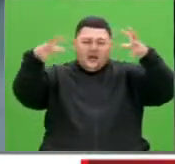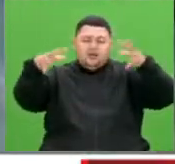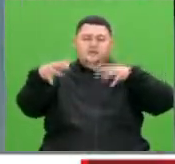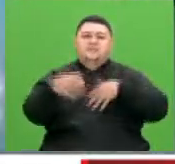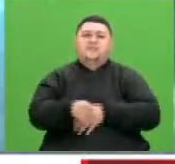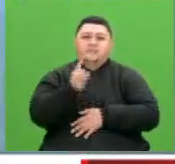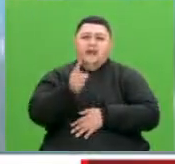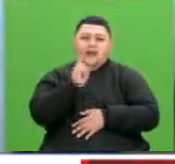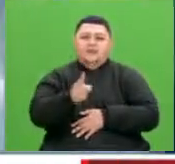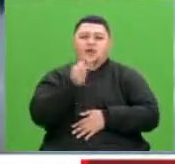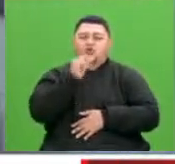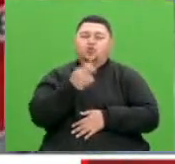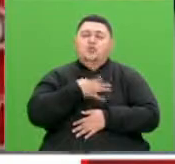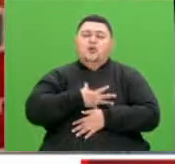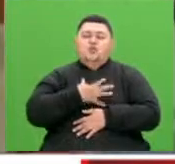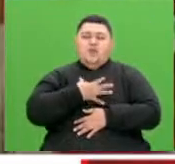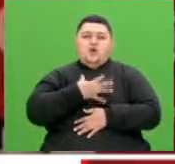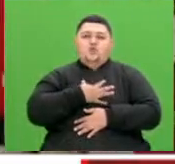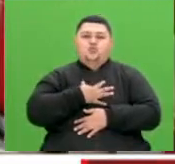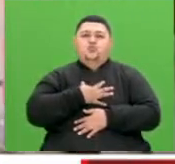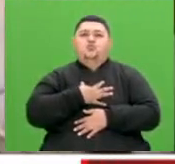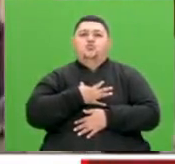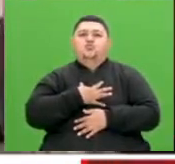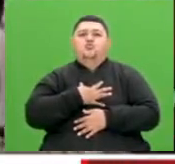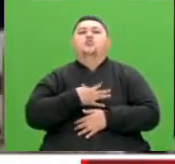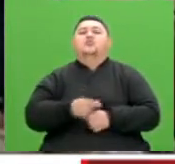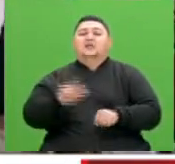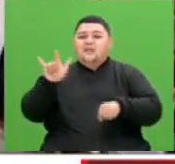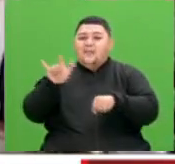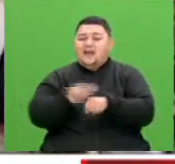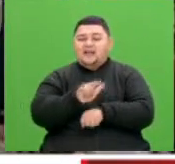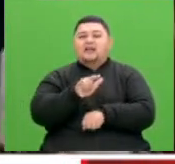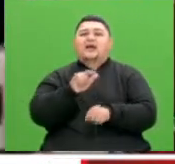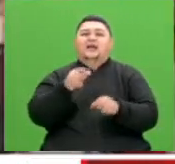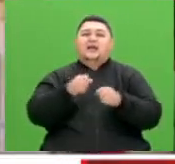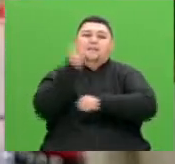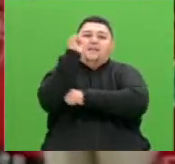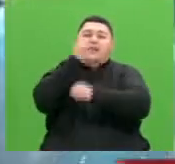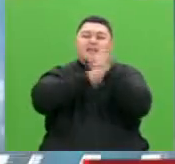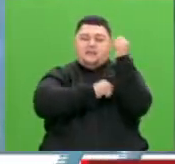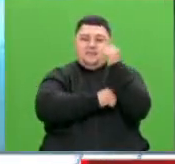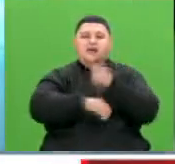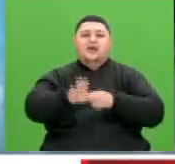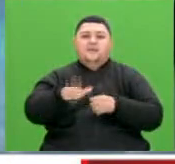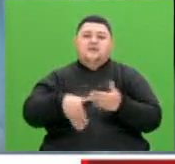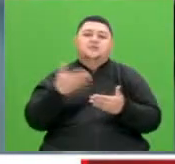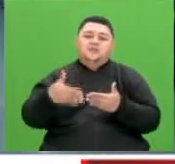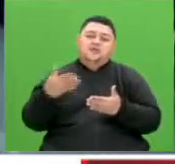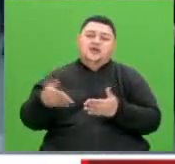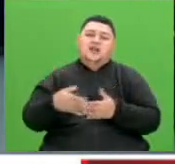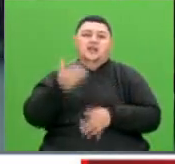itu, operasional penerbangan di Bandar Internasional Sultan Mahmud Badarudin II, Palembang, masih berjalan